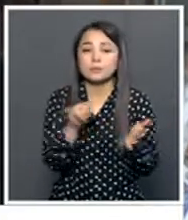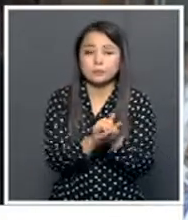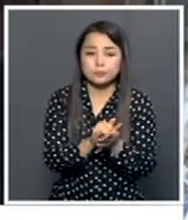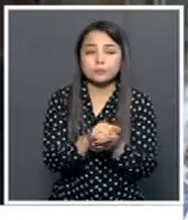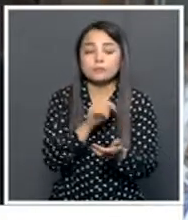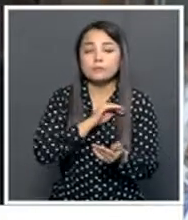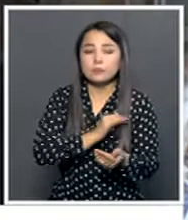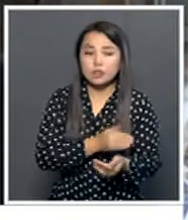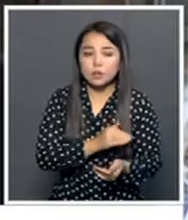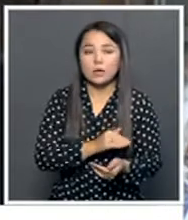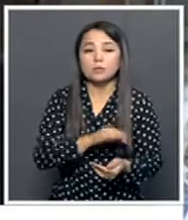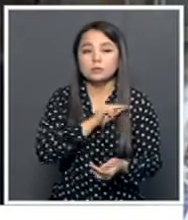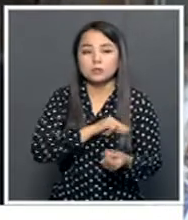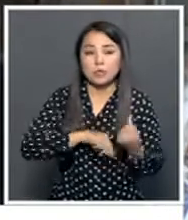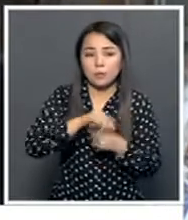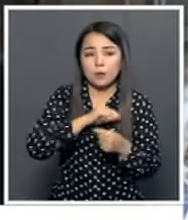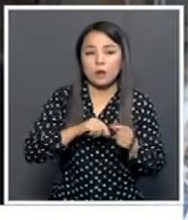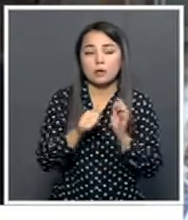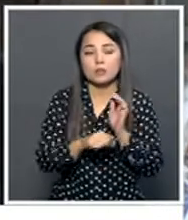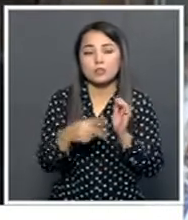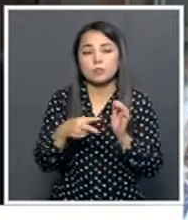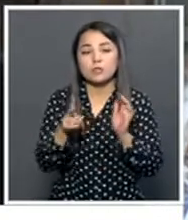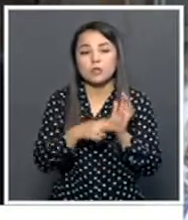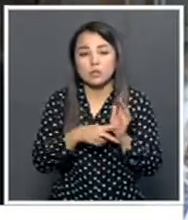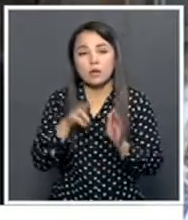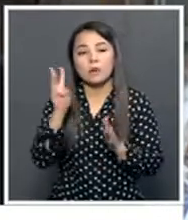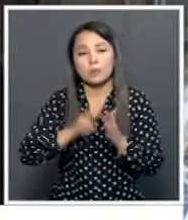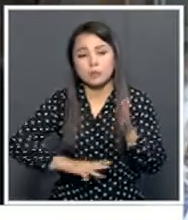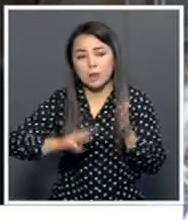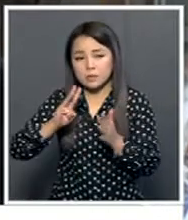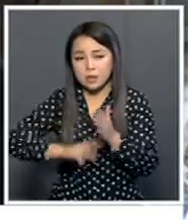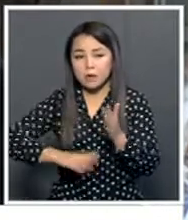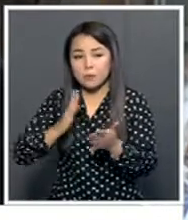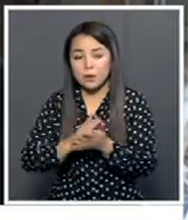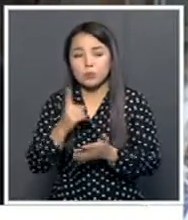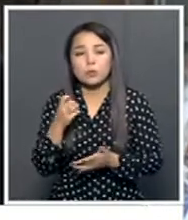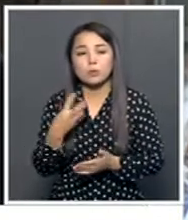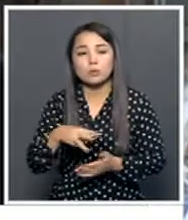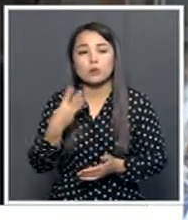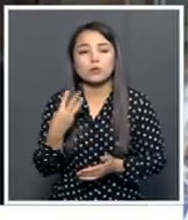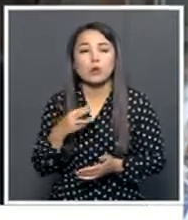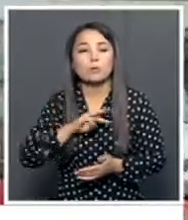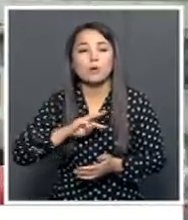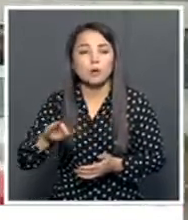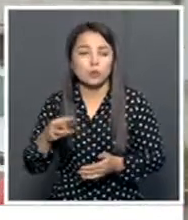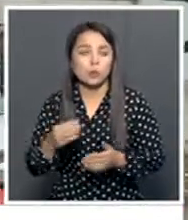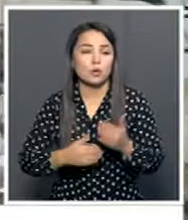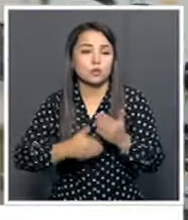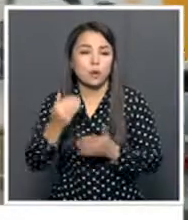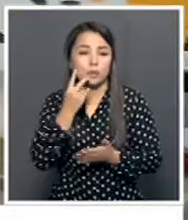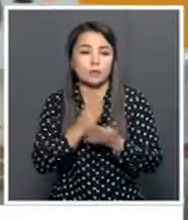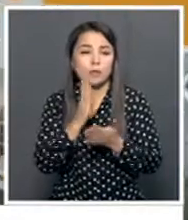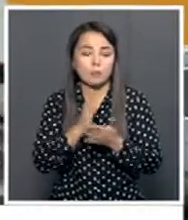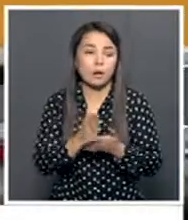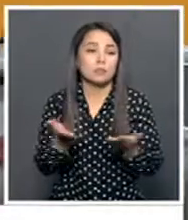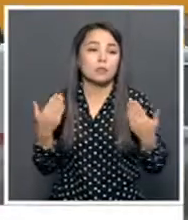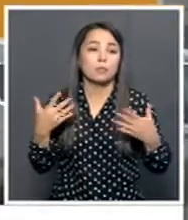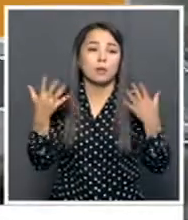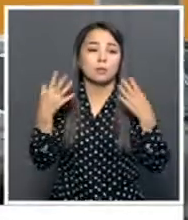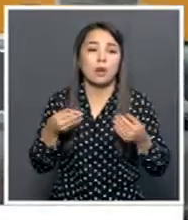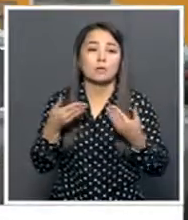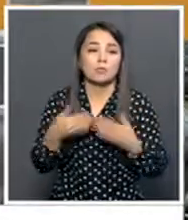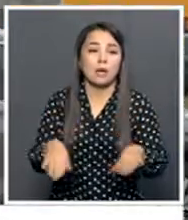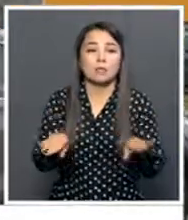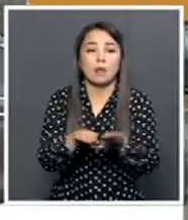кәсіпкерлерге 627 айыппұл салынды, әкімшілік айыппұл. Оның өзі 133 миллионнан жоғары. Ал демалыс күндері есігін